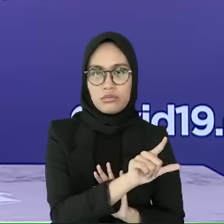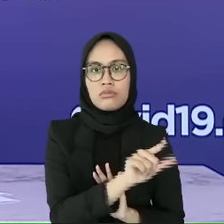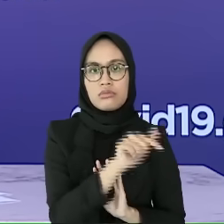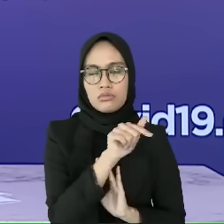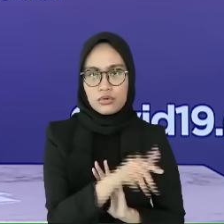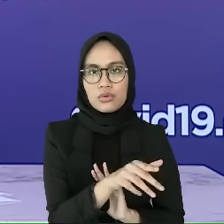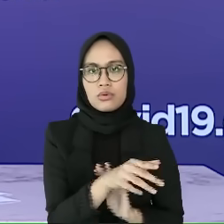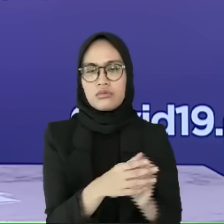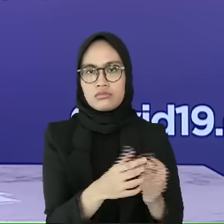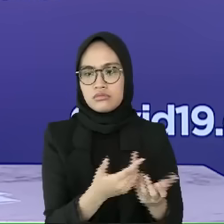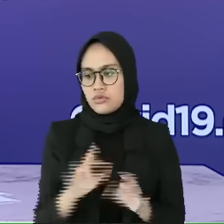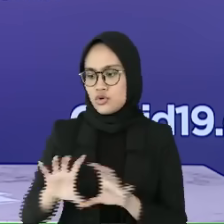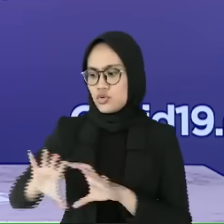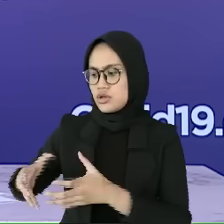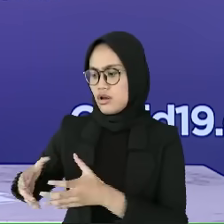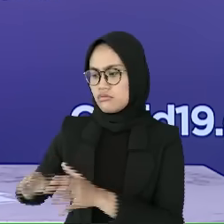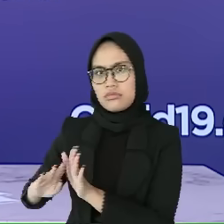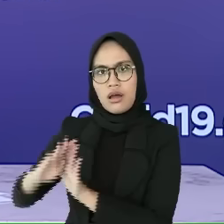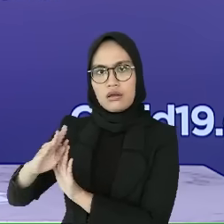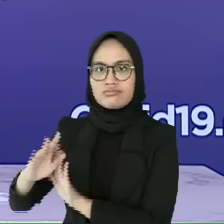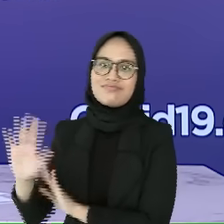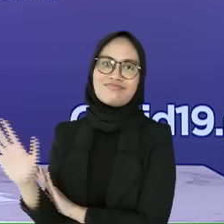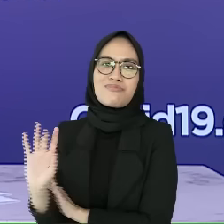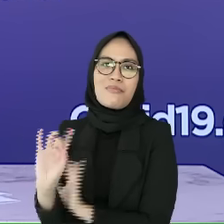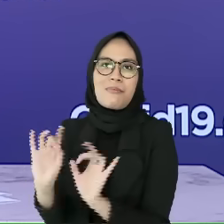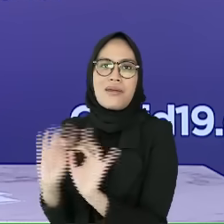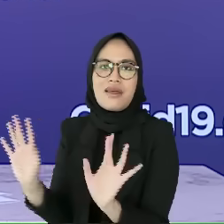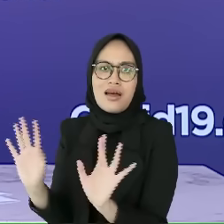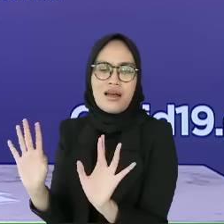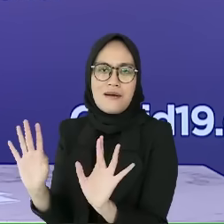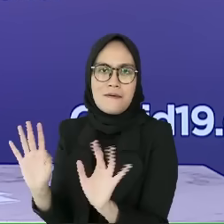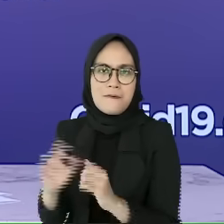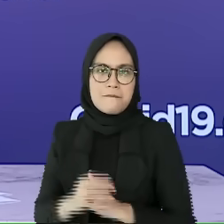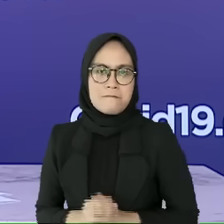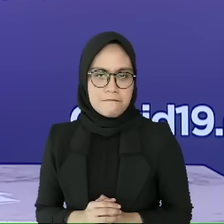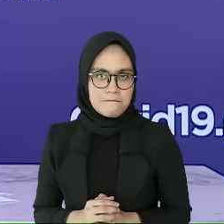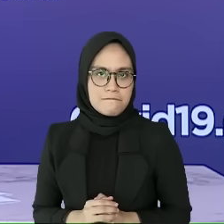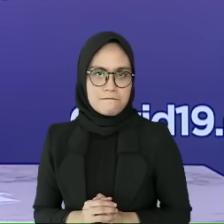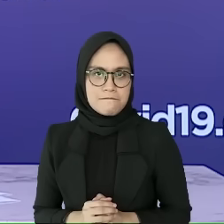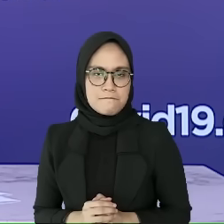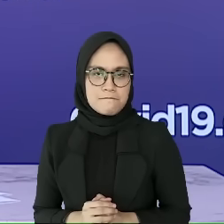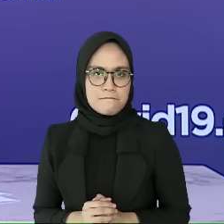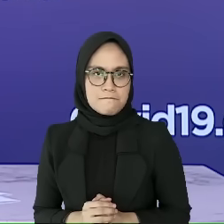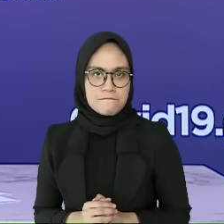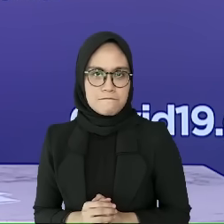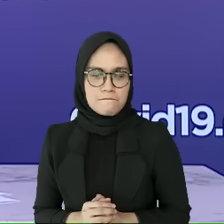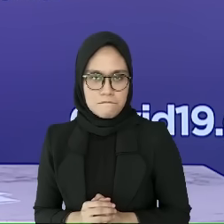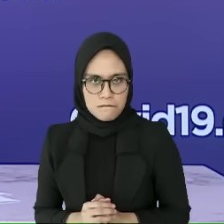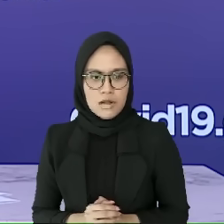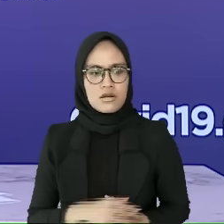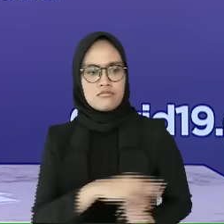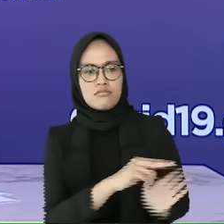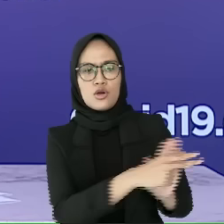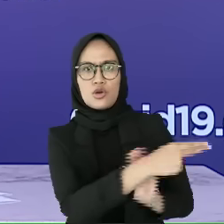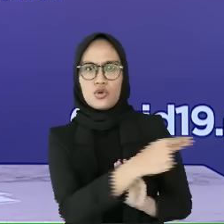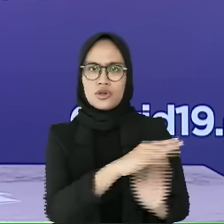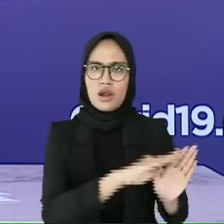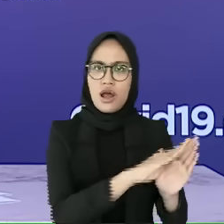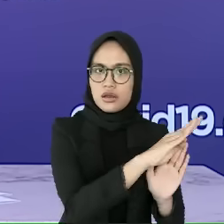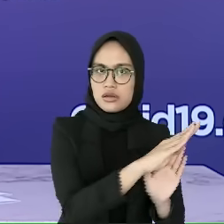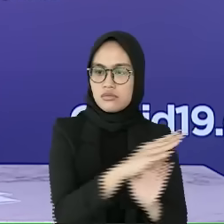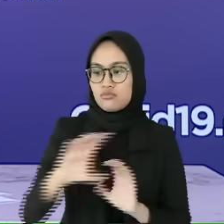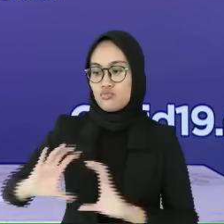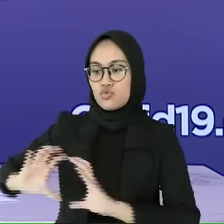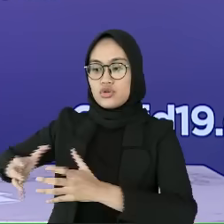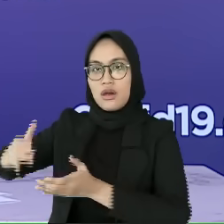signifikan terhadap kasus dunia. Mengingat pada waktu yang sama, dunia tengah mengalami penurunan. Pun